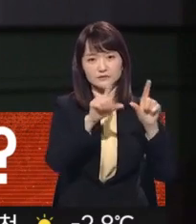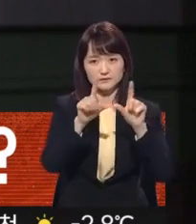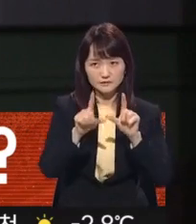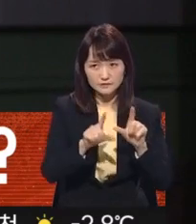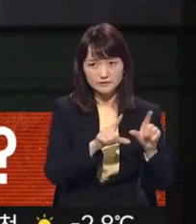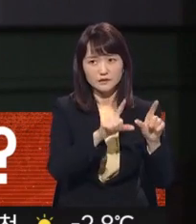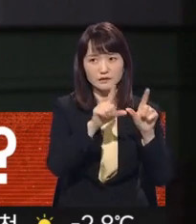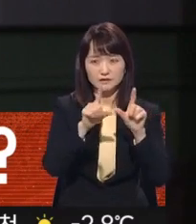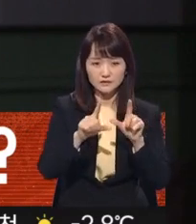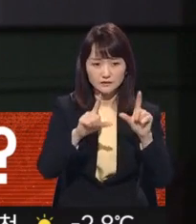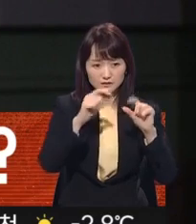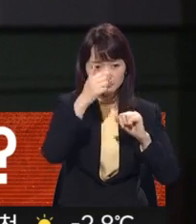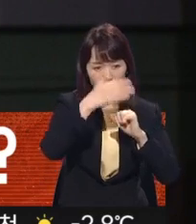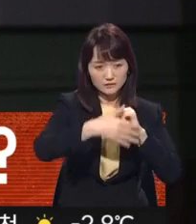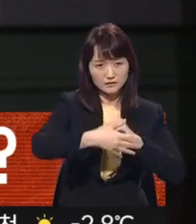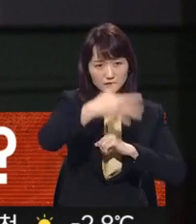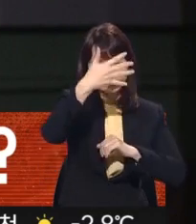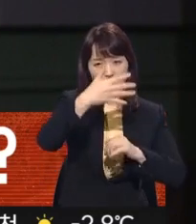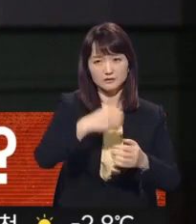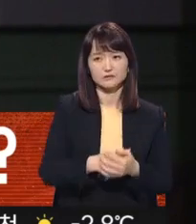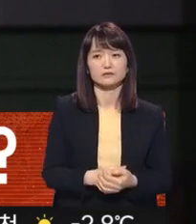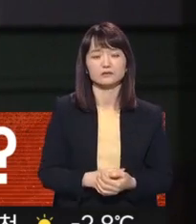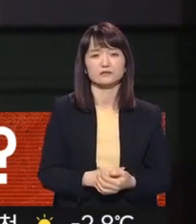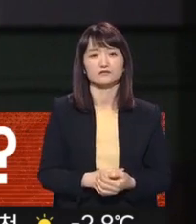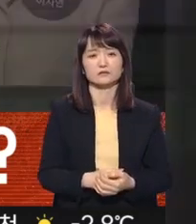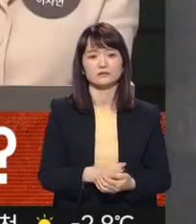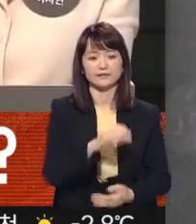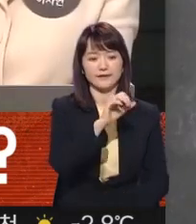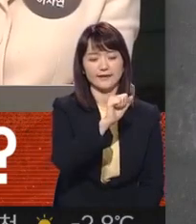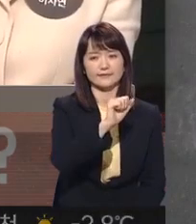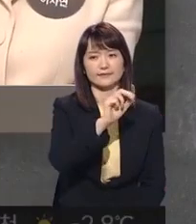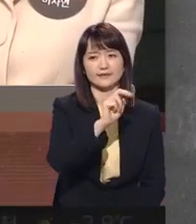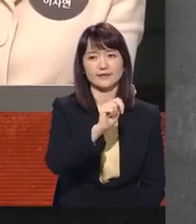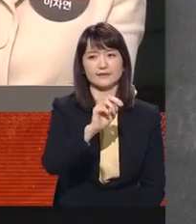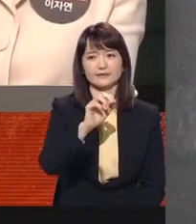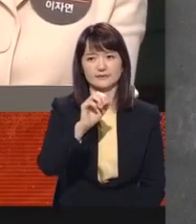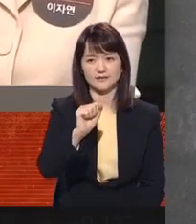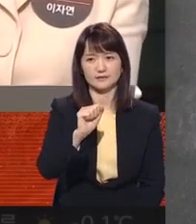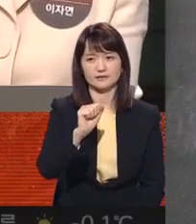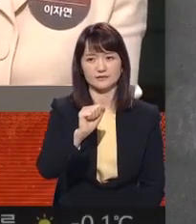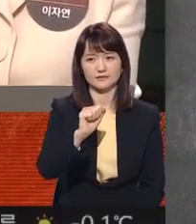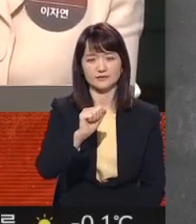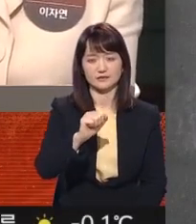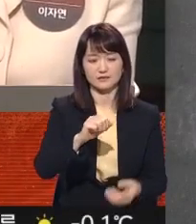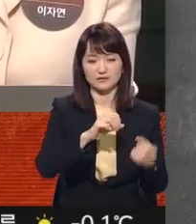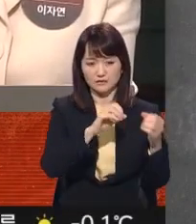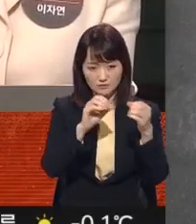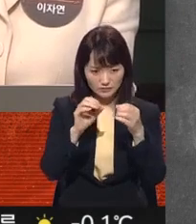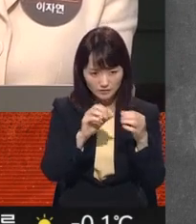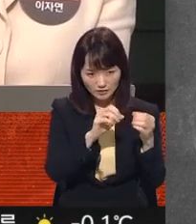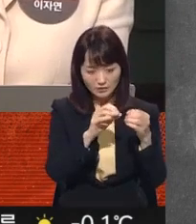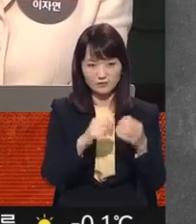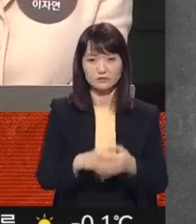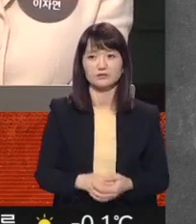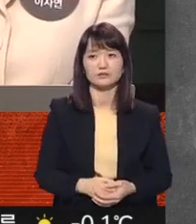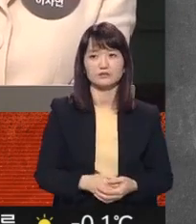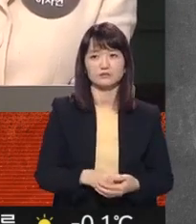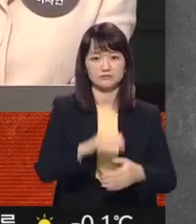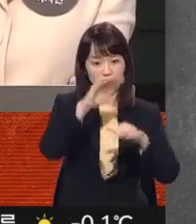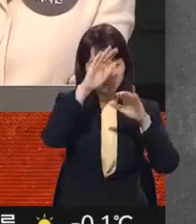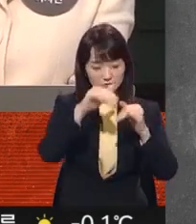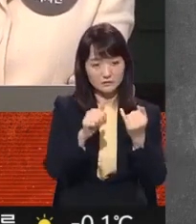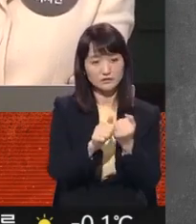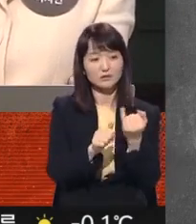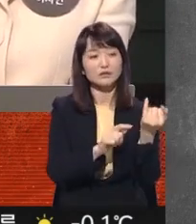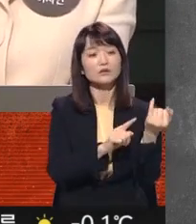있는 그런 계정 SNS 계정과 메시지로 소통을 하기 시작을 합니다 그런데 그 내용이 서로 뭐 여보 전화도 사랑해요 이런